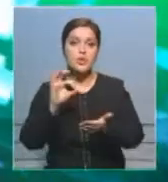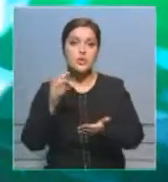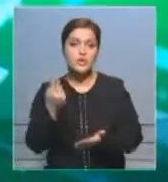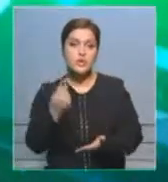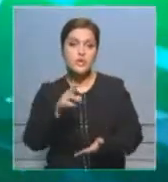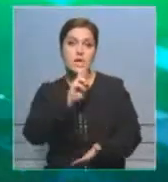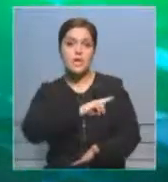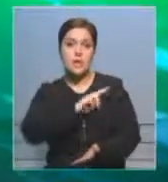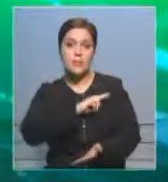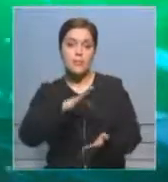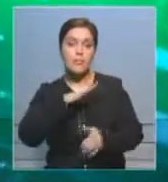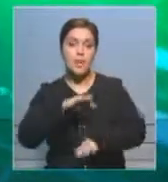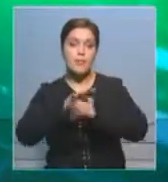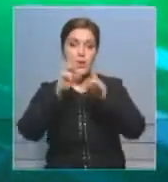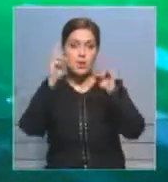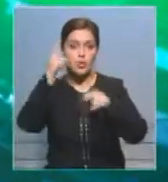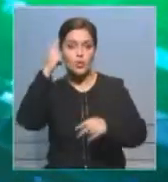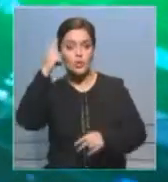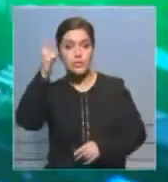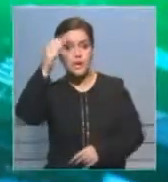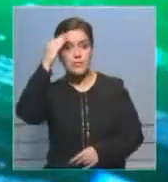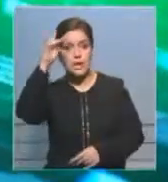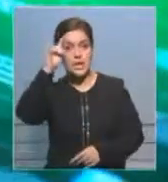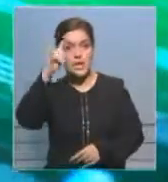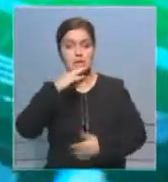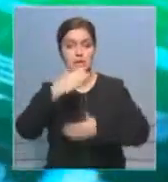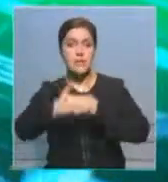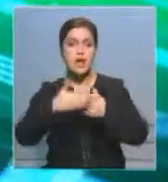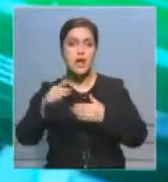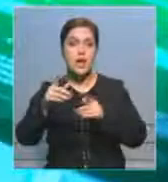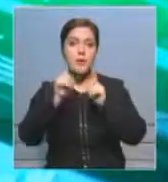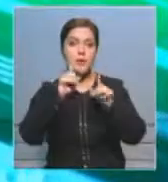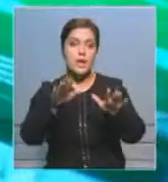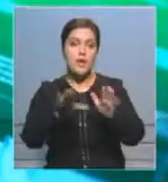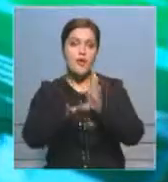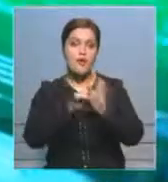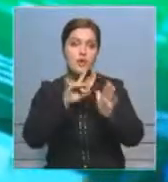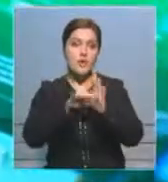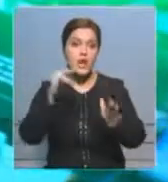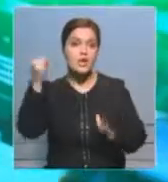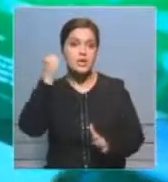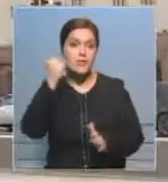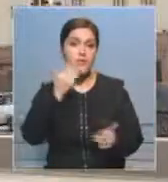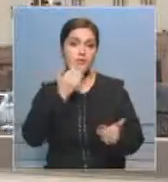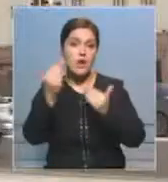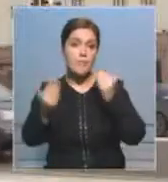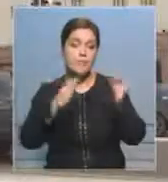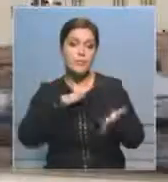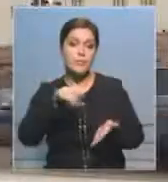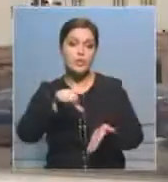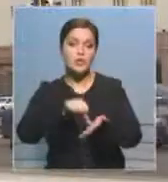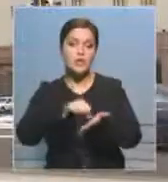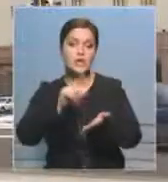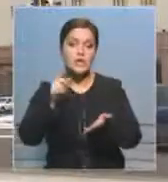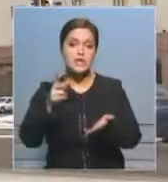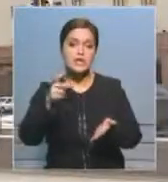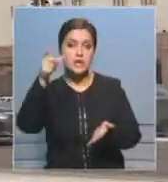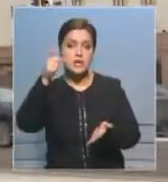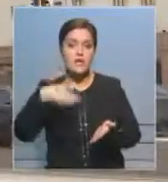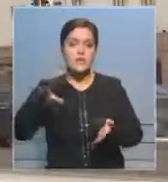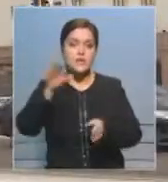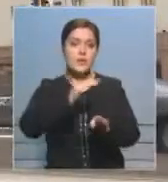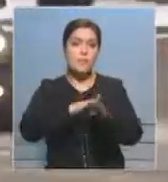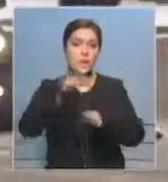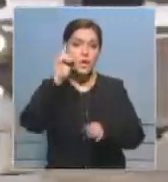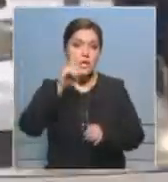социологи провели исследование узнали мнение казахстанцев а предстоящих парламентских выборах в телефонном опросе приняли участие 1200 человек